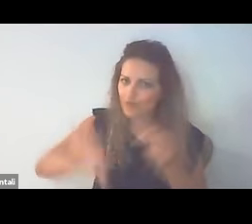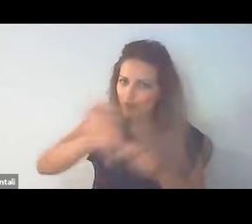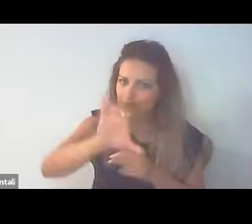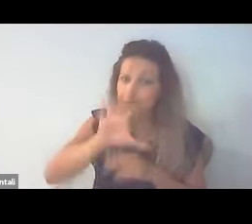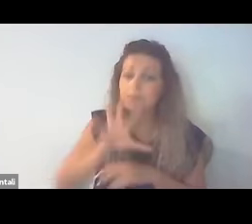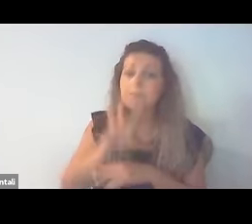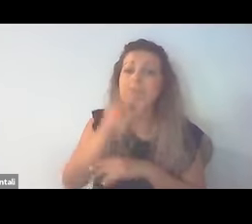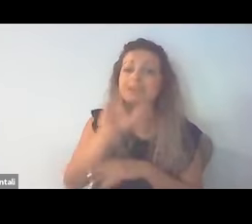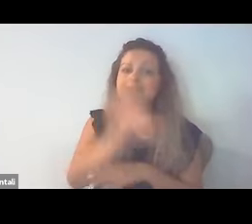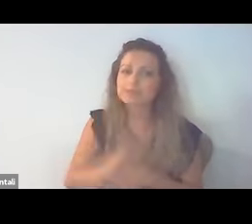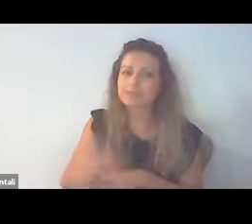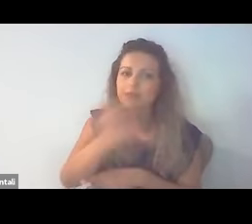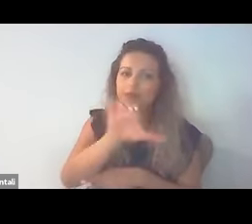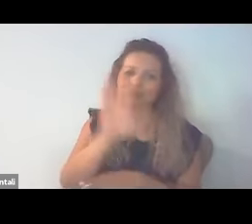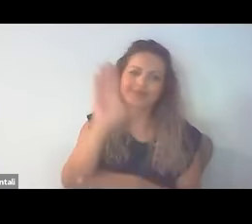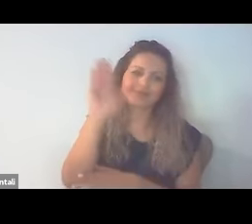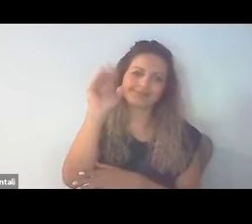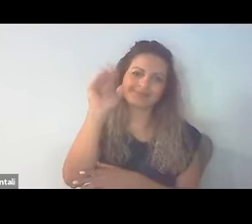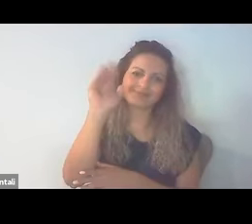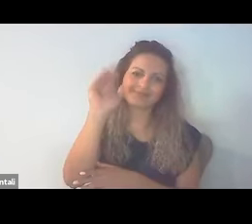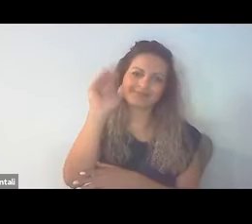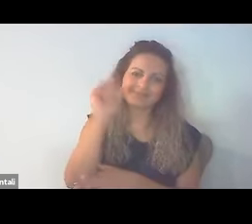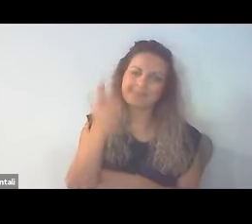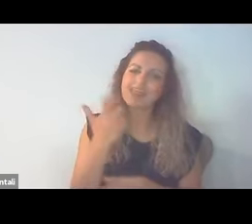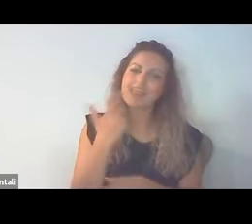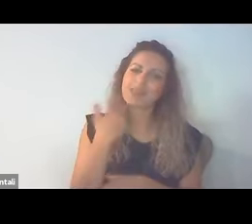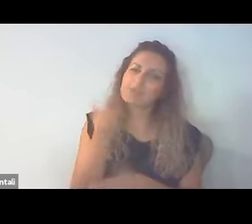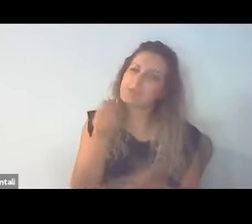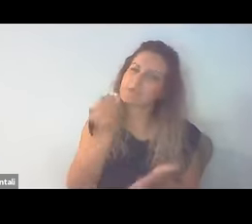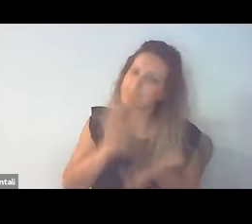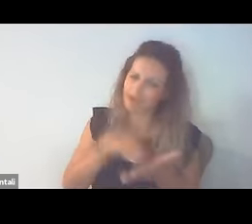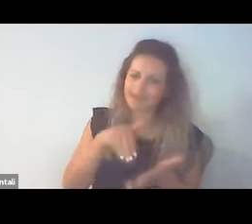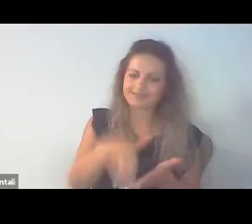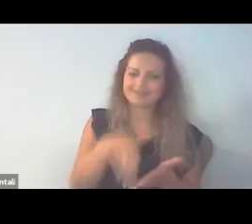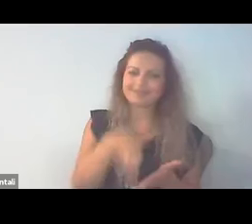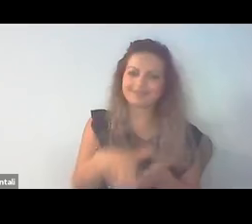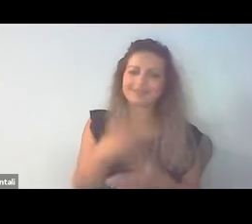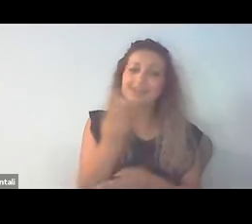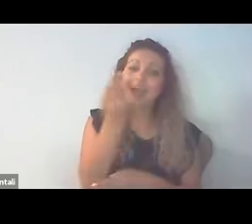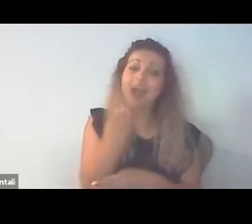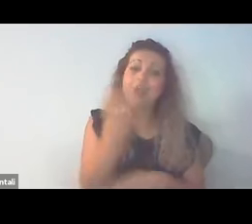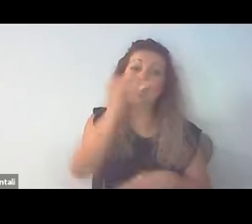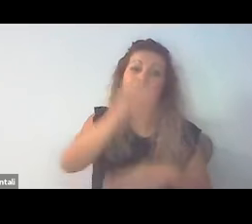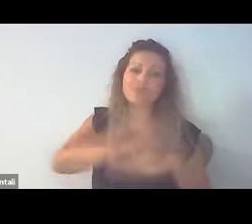τότε σας χαιρετούμε θερμά. Τα λέμε σύντομα. Να είστε καλά. Καλό βράδυ.